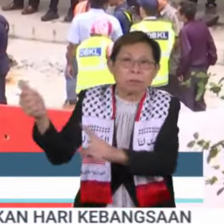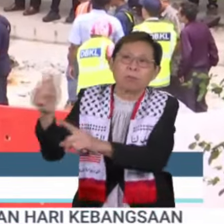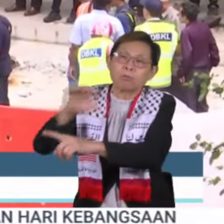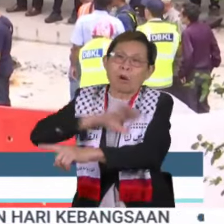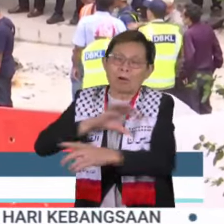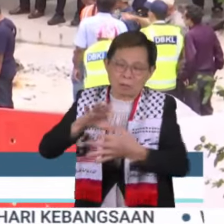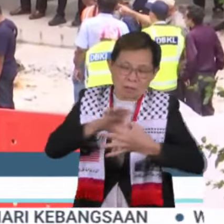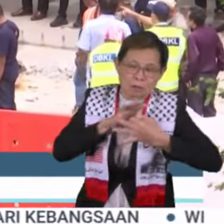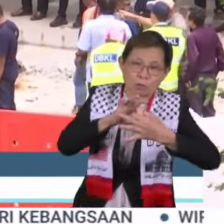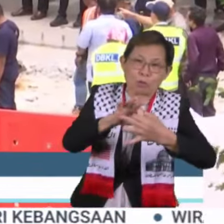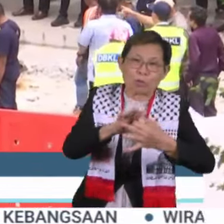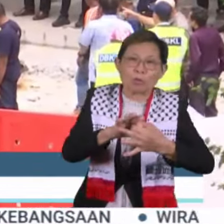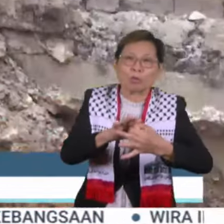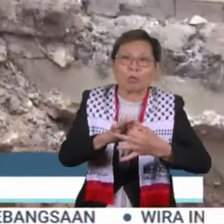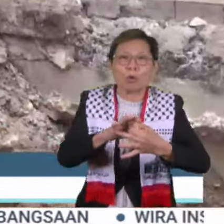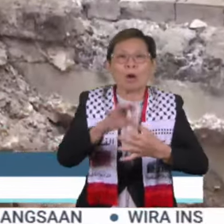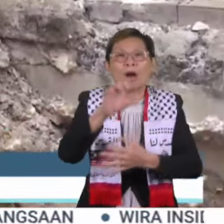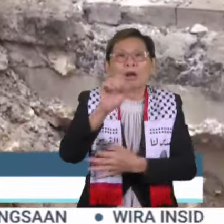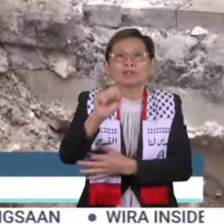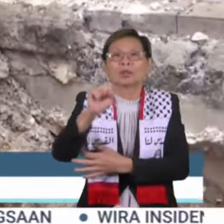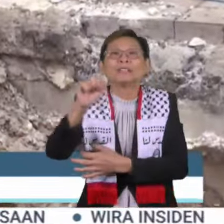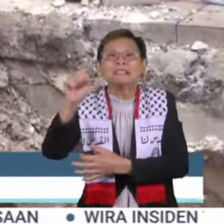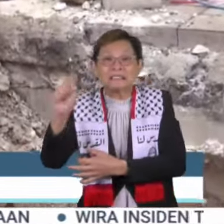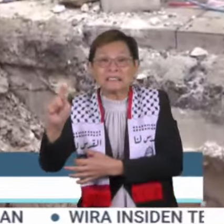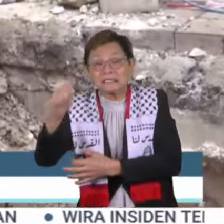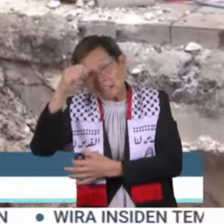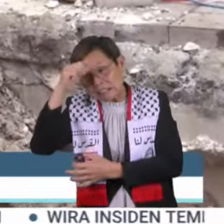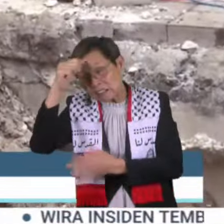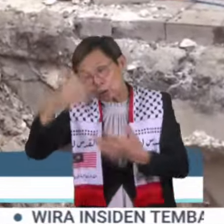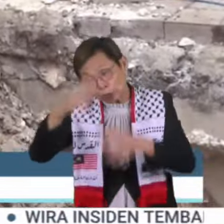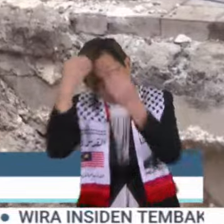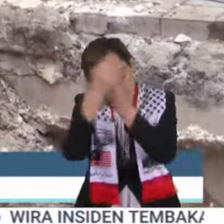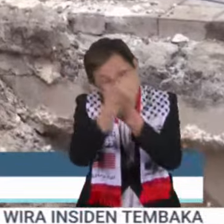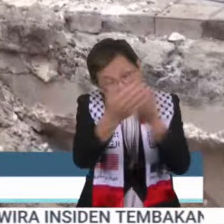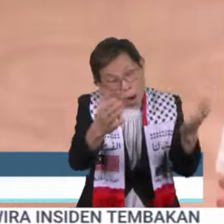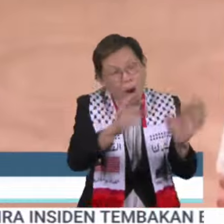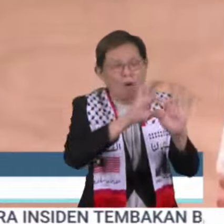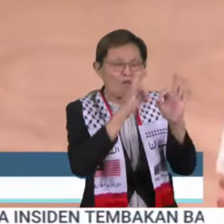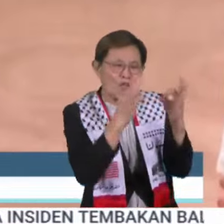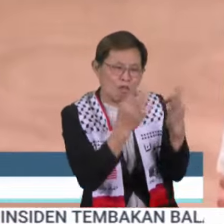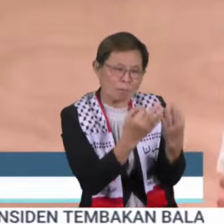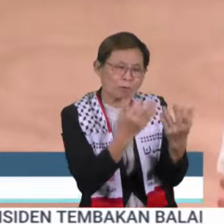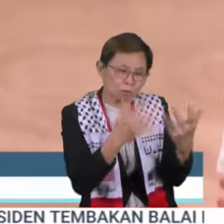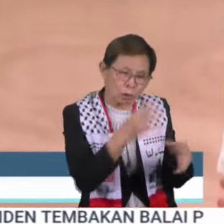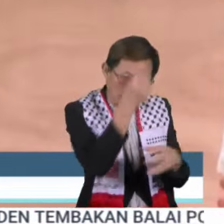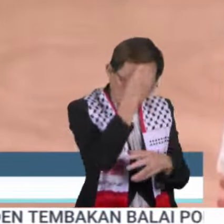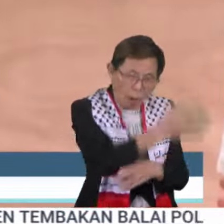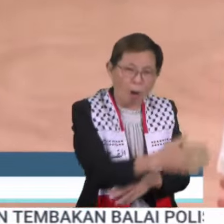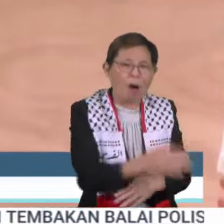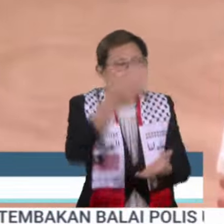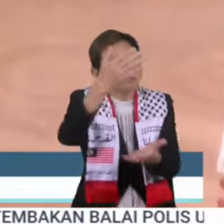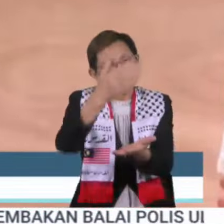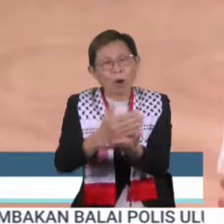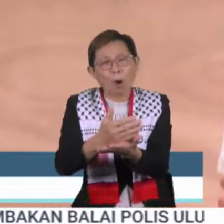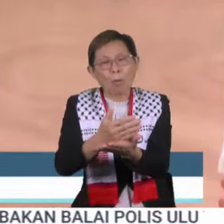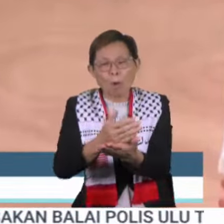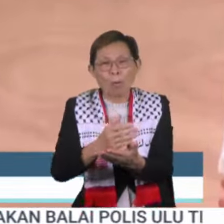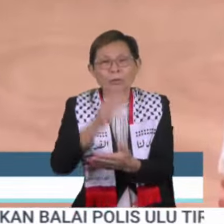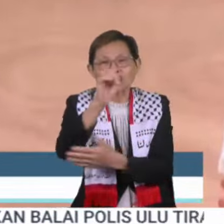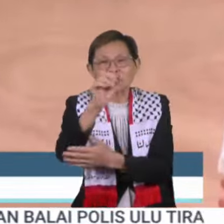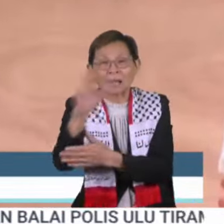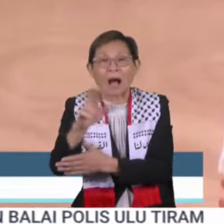Pihaknya dengan kerjasama Suruhanjaya Tinggi India telah memaklumkan kepada keluarga bangsa penamatan operasi. Sementara